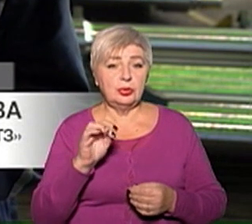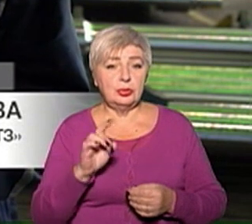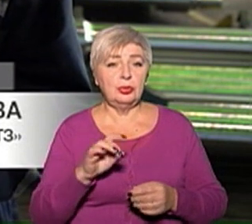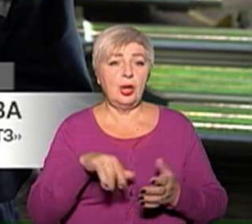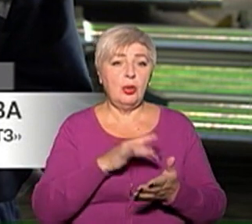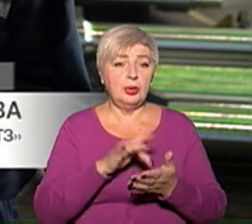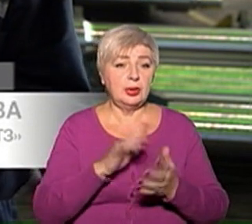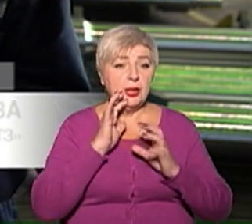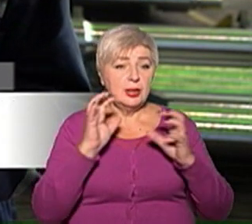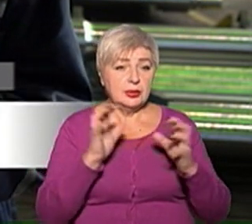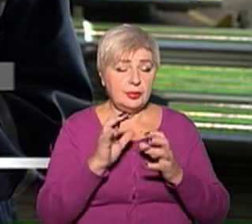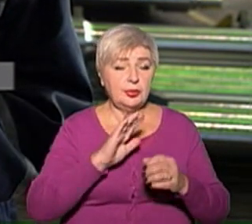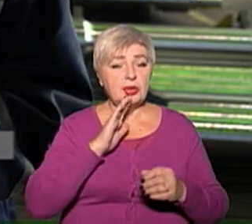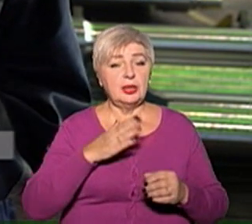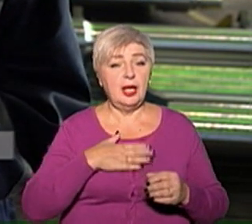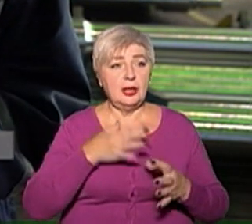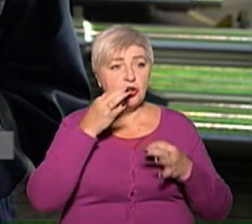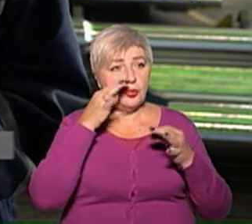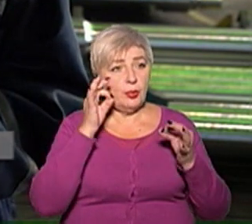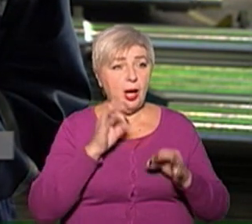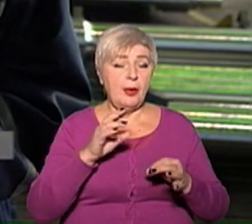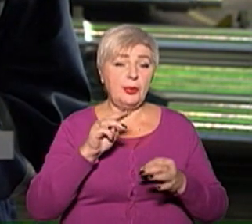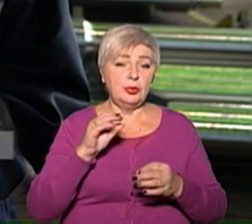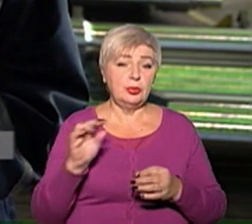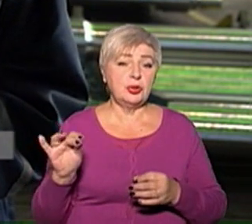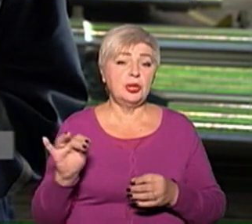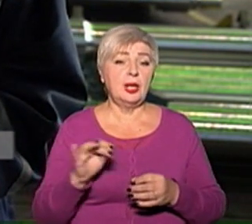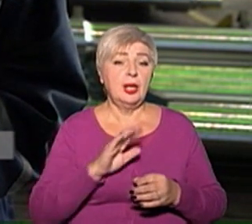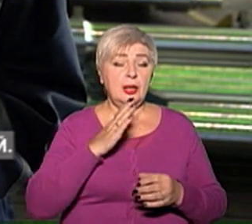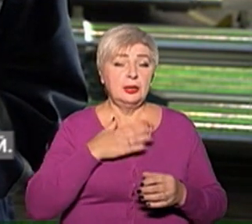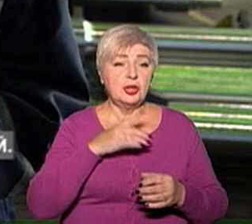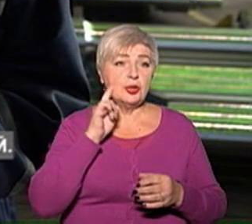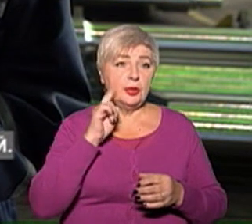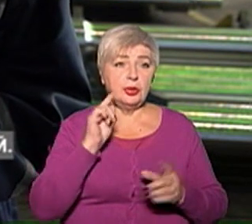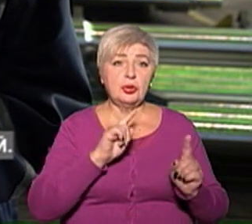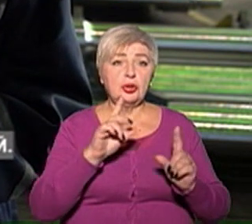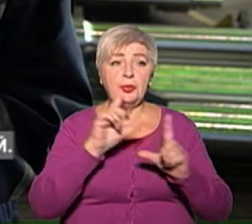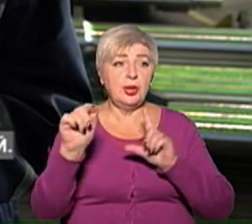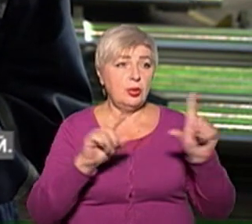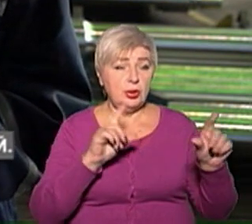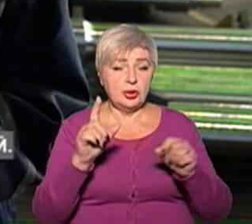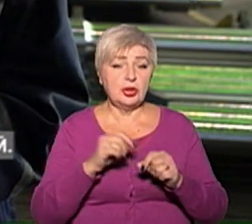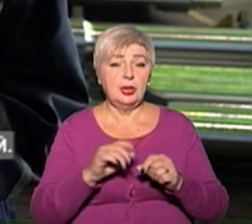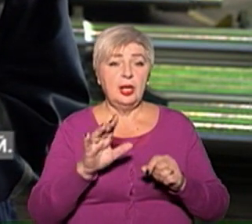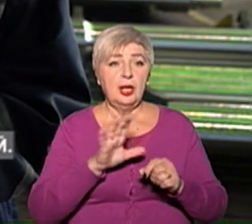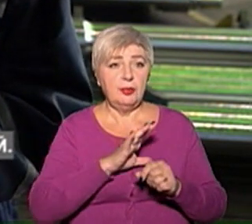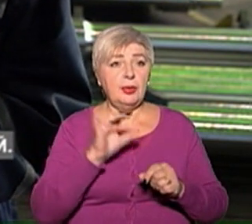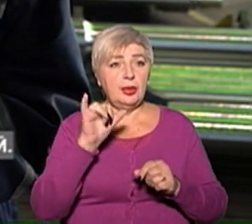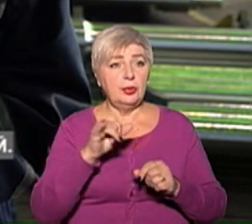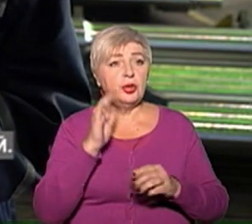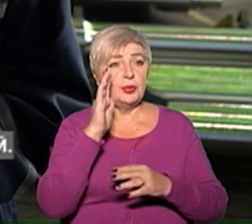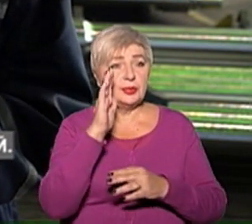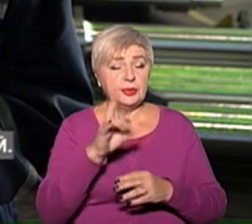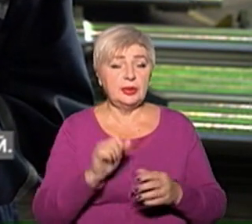заботится о нашем благополучии. Наша молодежь, чтоб не уезжала, и у них были перспективы на рабочие места,